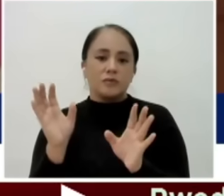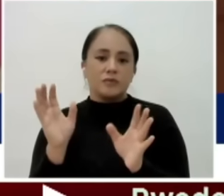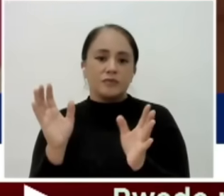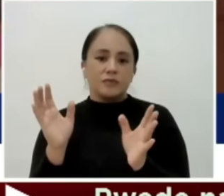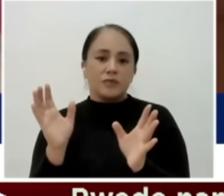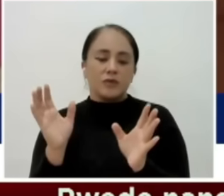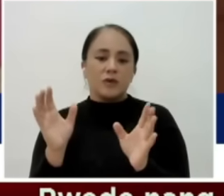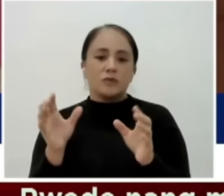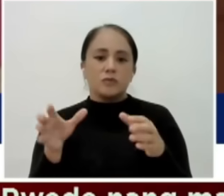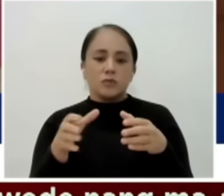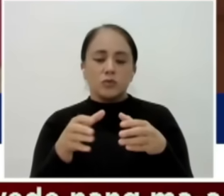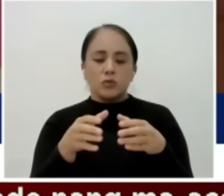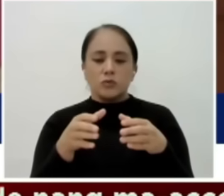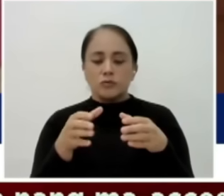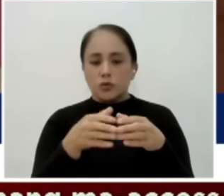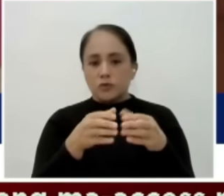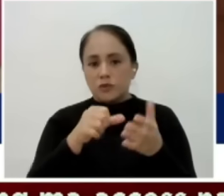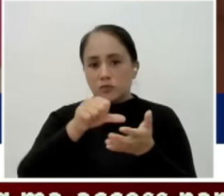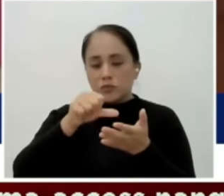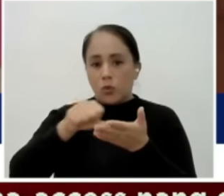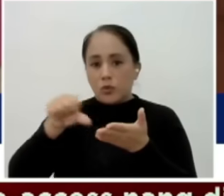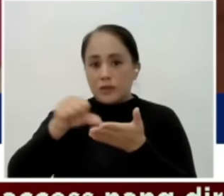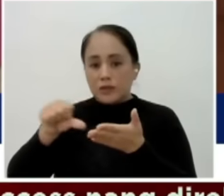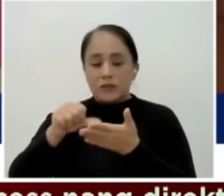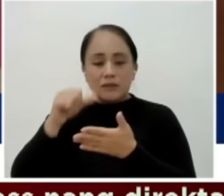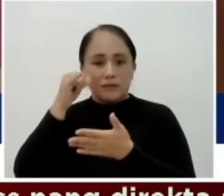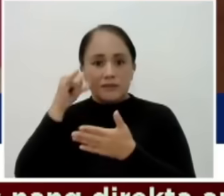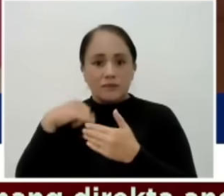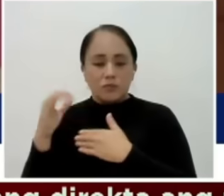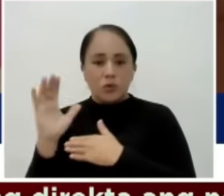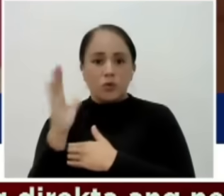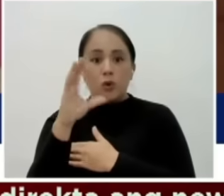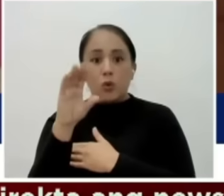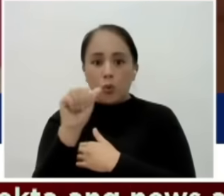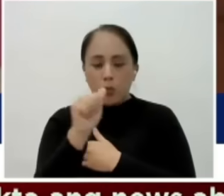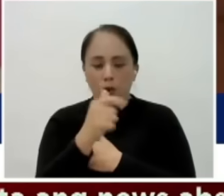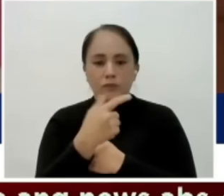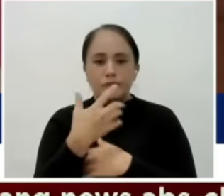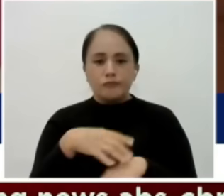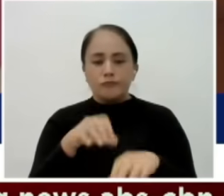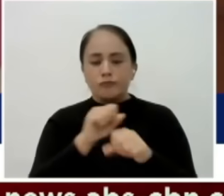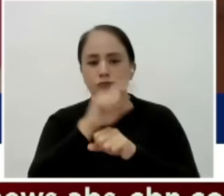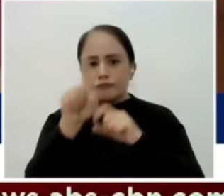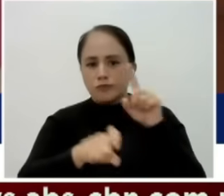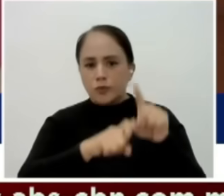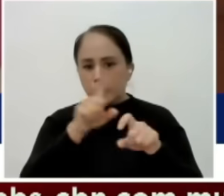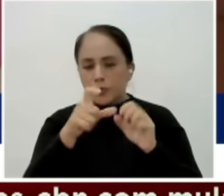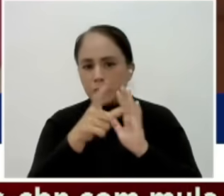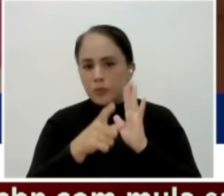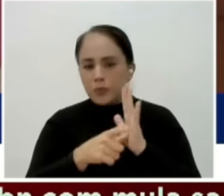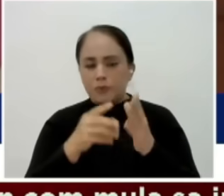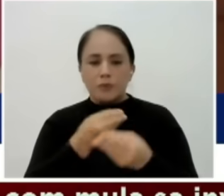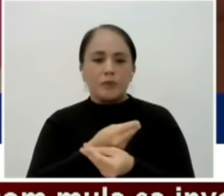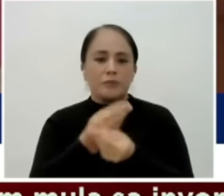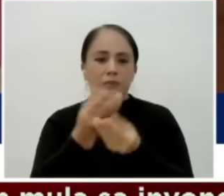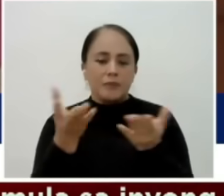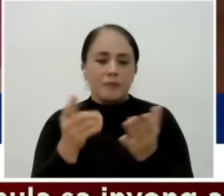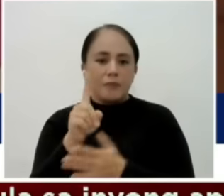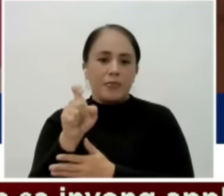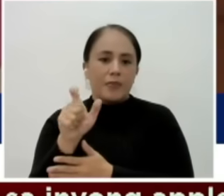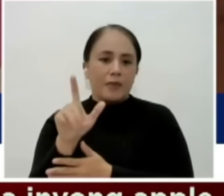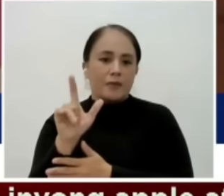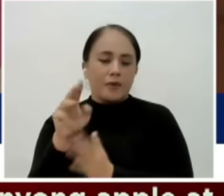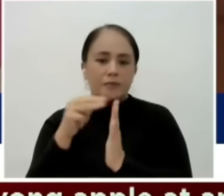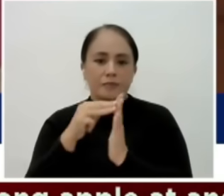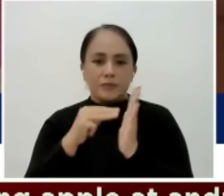Commission on Audit kaninang umaga. At ang COA nga ay pinapos na niya ang mga tanong sa legalidad ng pagbibigay ng 125 million